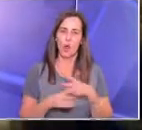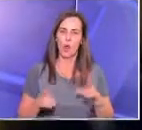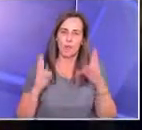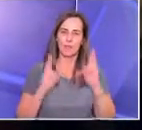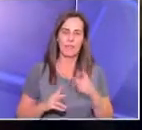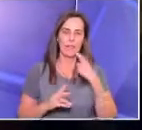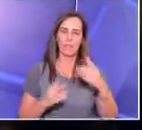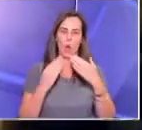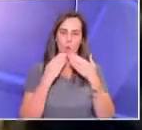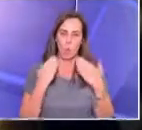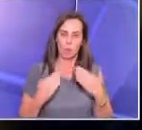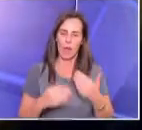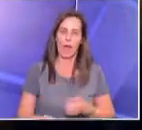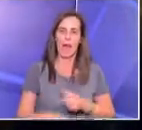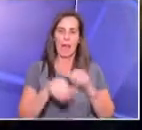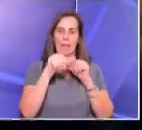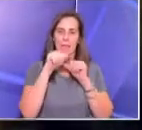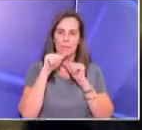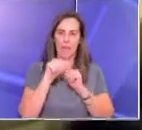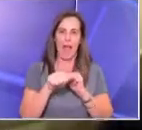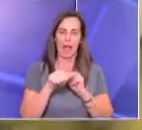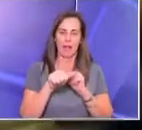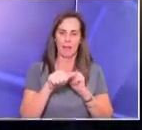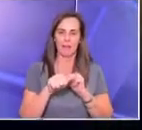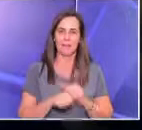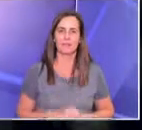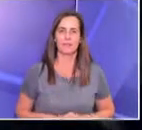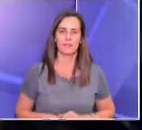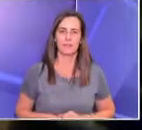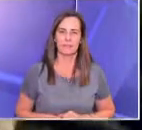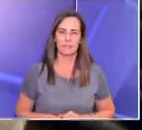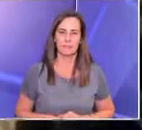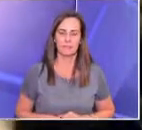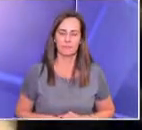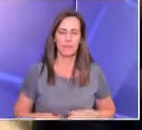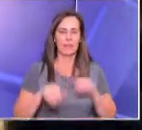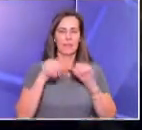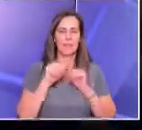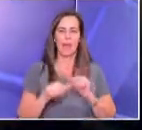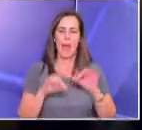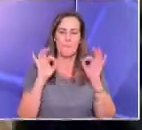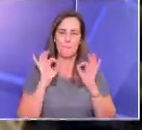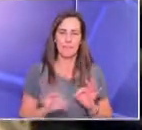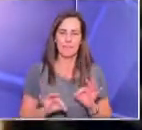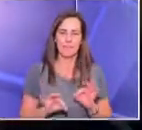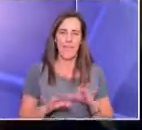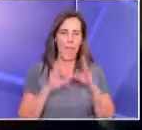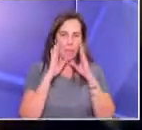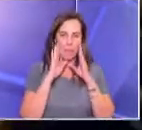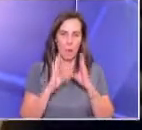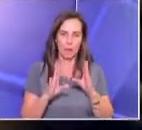להפסיק להודות לו על התמיכה. ומלך העולם, תמיכה אמיתית,